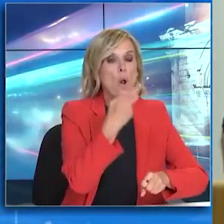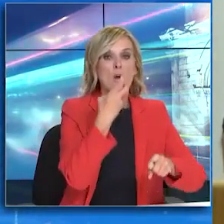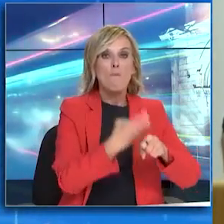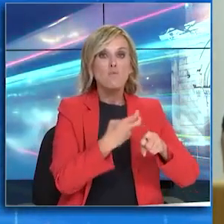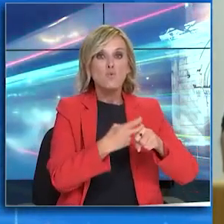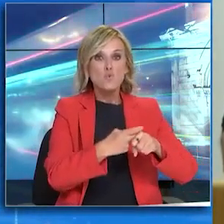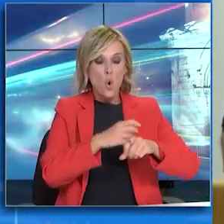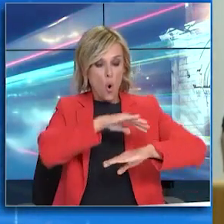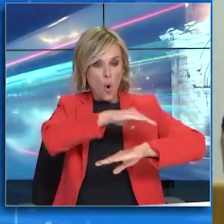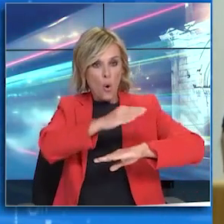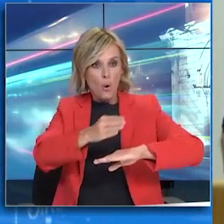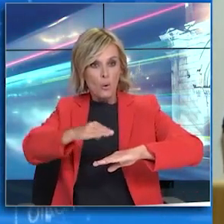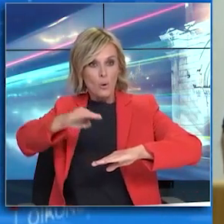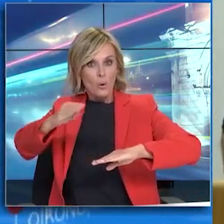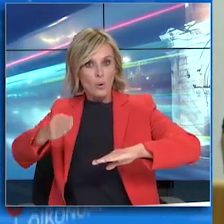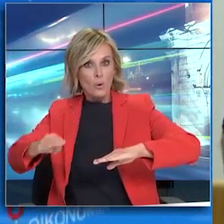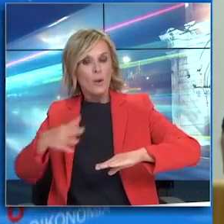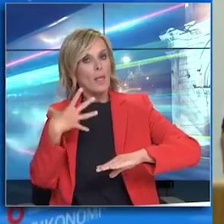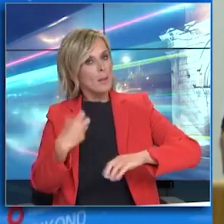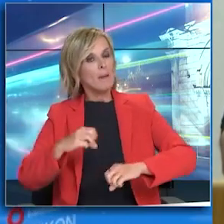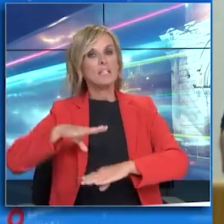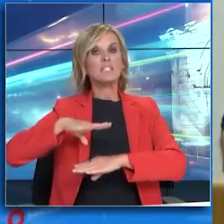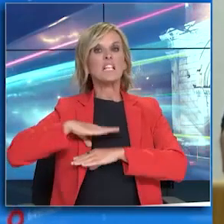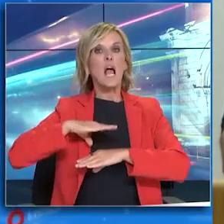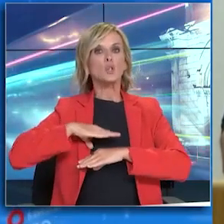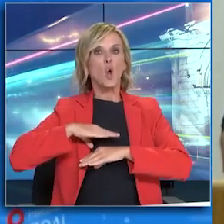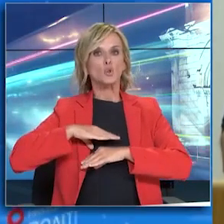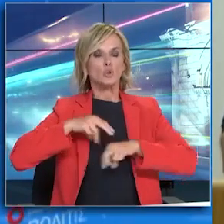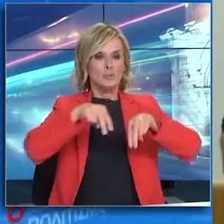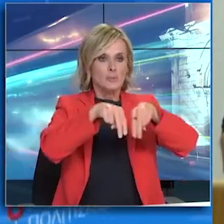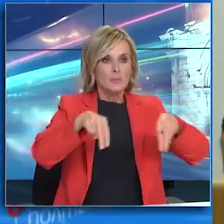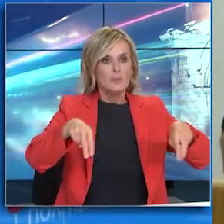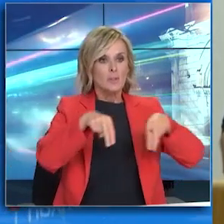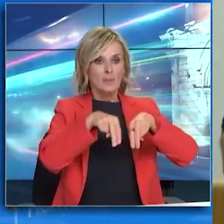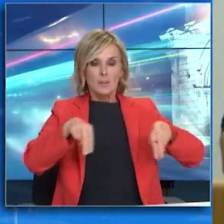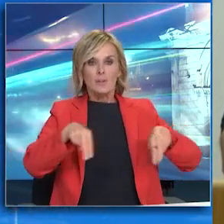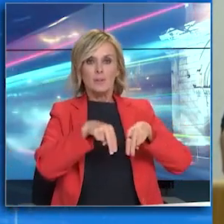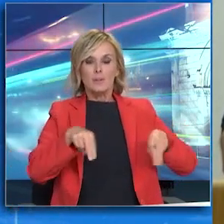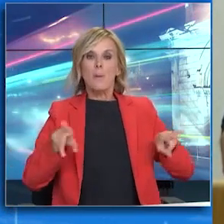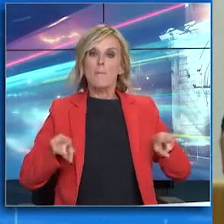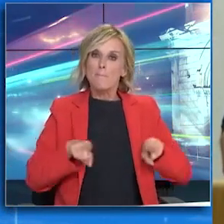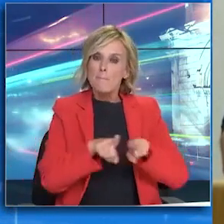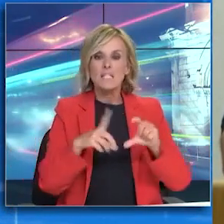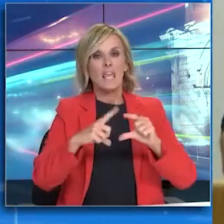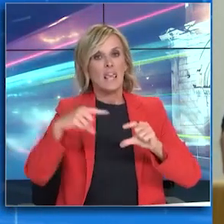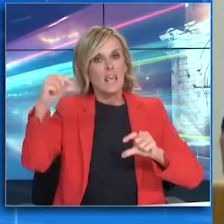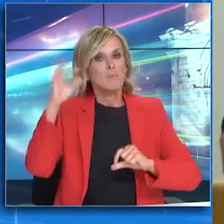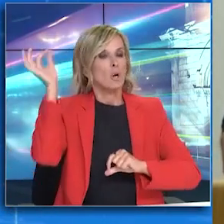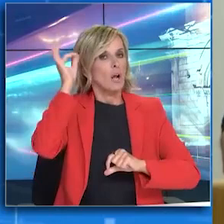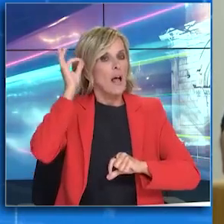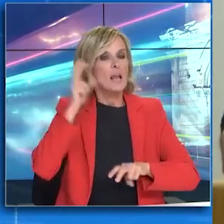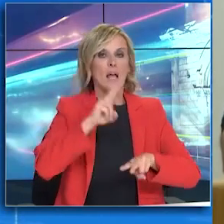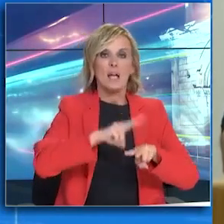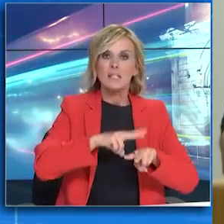της πυρκαγιάς έχουν αναπτυχθεί πεζοπόρα τμήματα του στρατού με την υποστήριξη πυροσβεστών από Κύπρο, από τη Γαλλία, από το